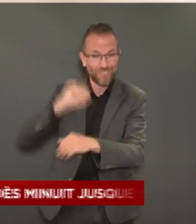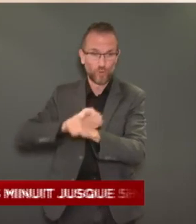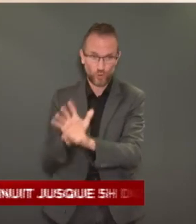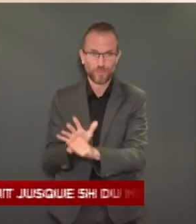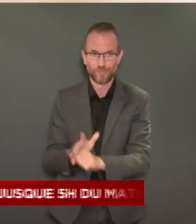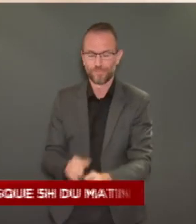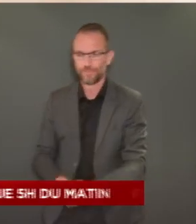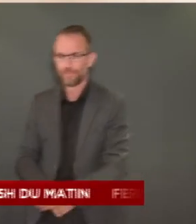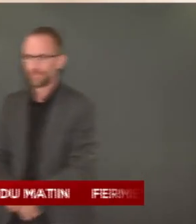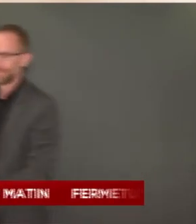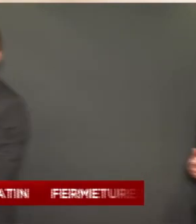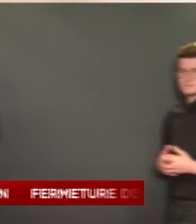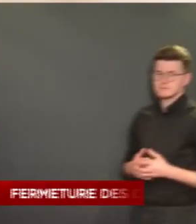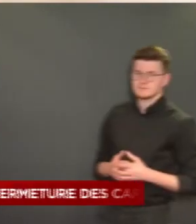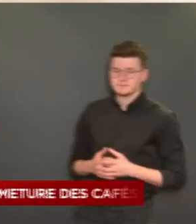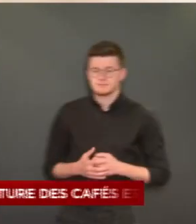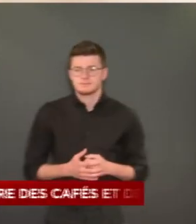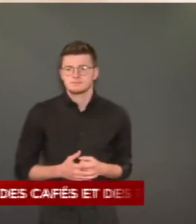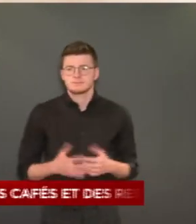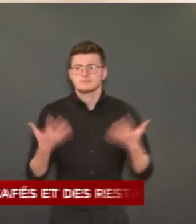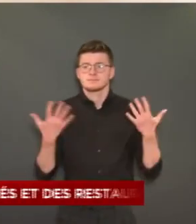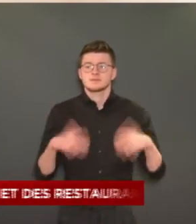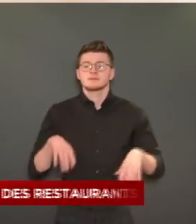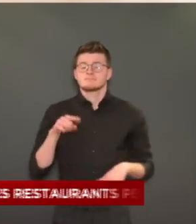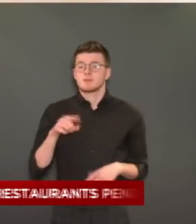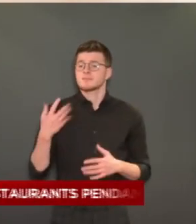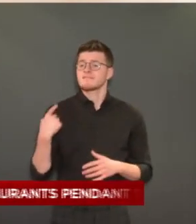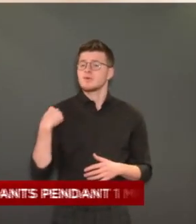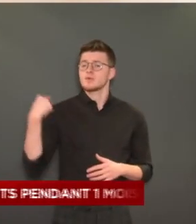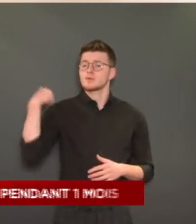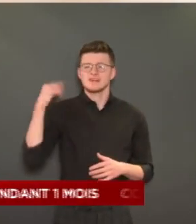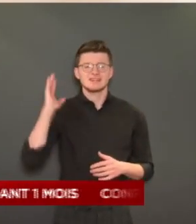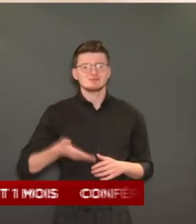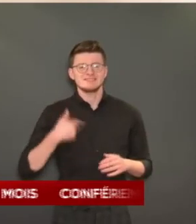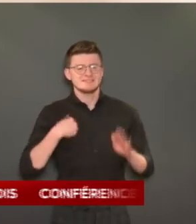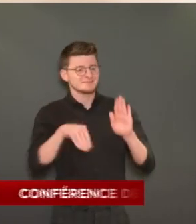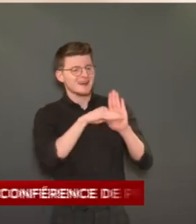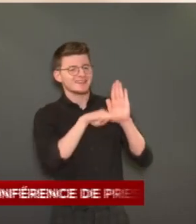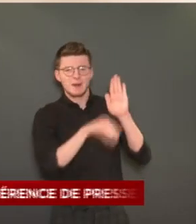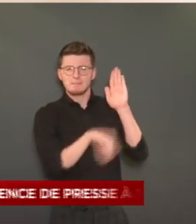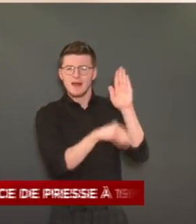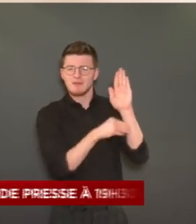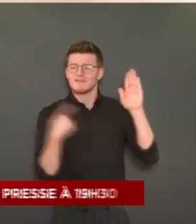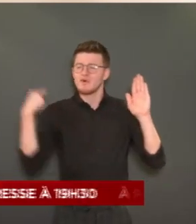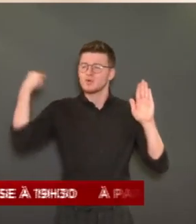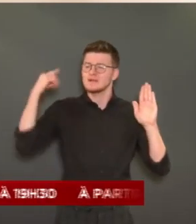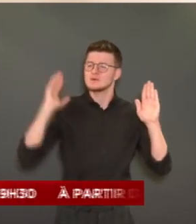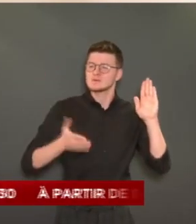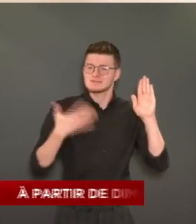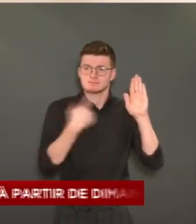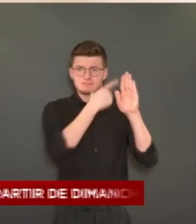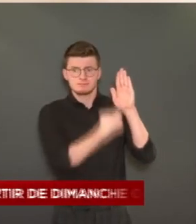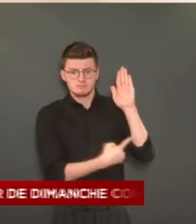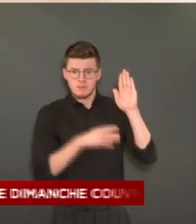Voilà la raison pour laquelle nous avions annoncé quelques mesures la semaine dernière. Et le but des mesures de la semaine dernière, c'était d'aller vers